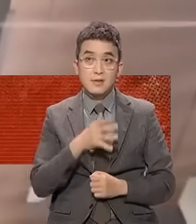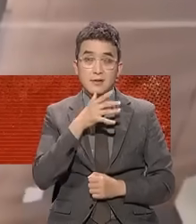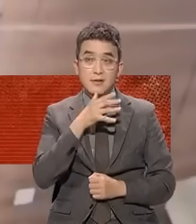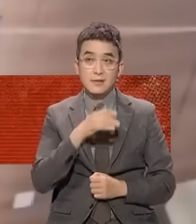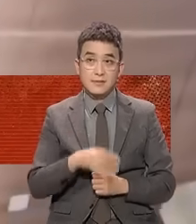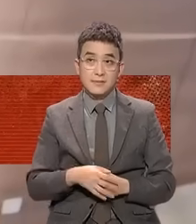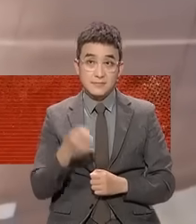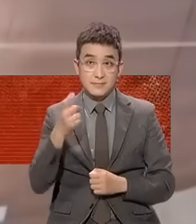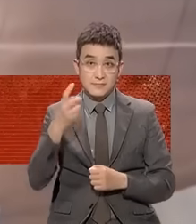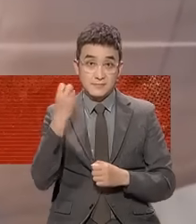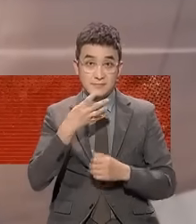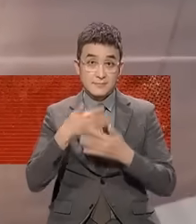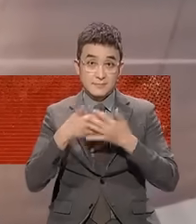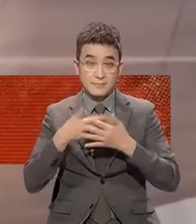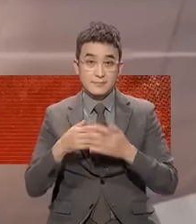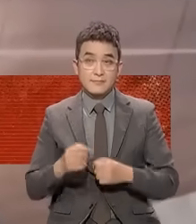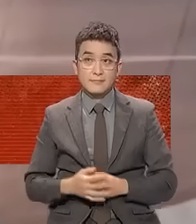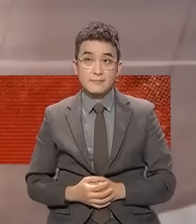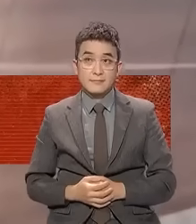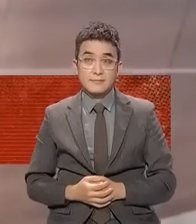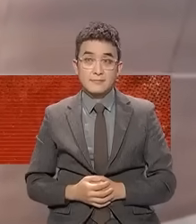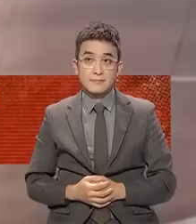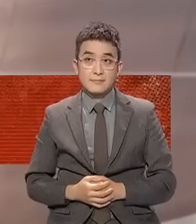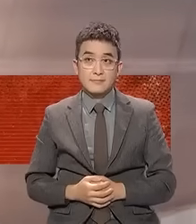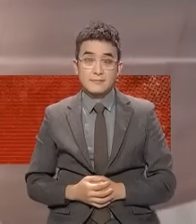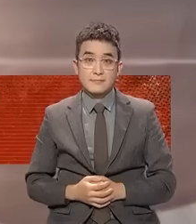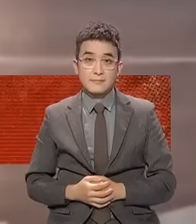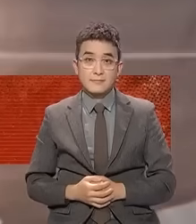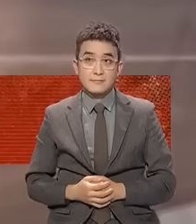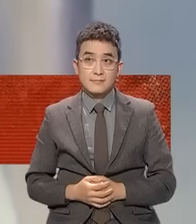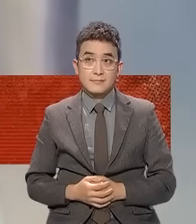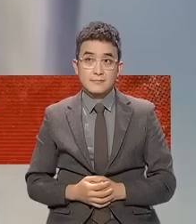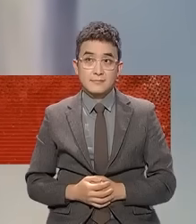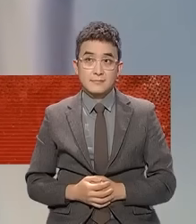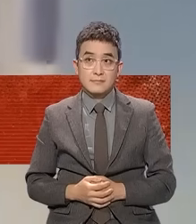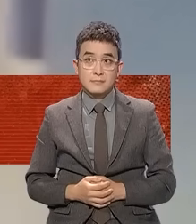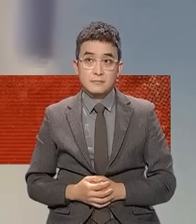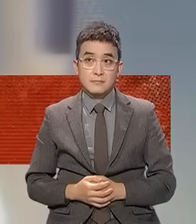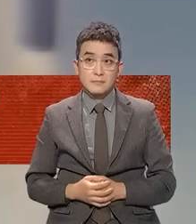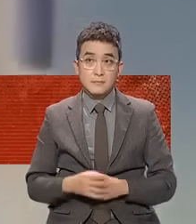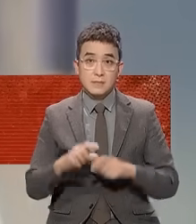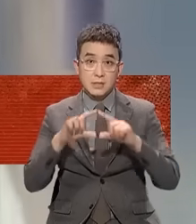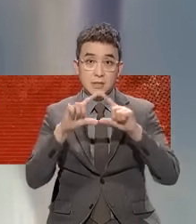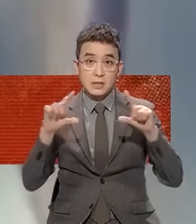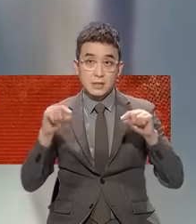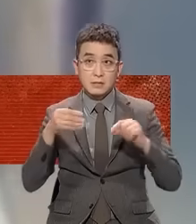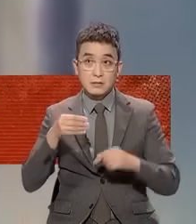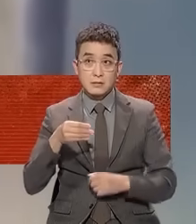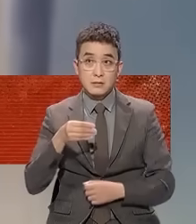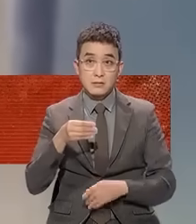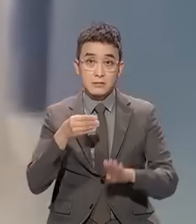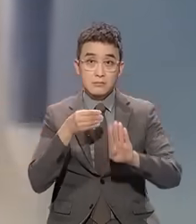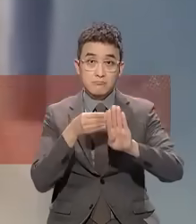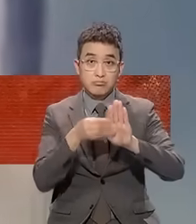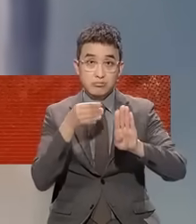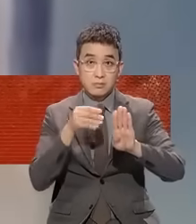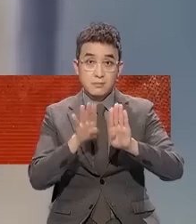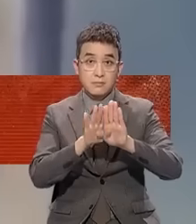이거군요. 네. 예. 자, 박 변호사님, 일단, 뭘 찍고